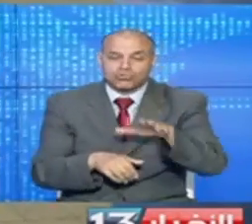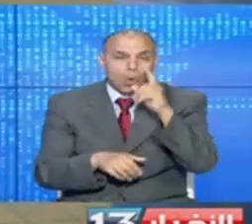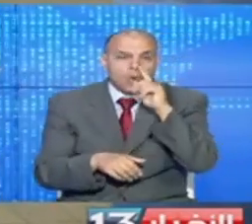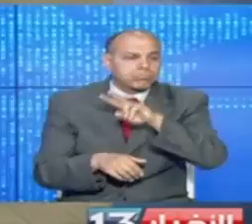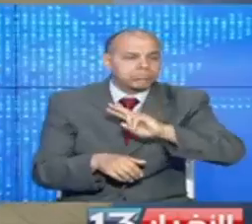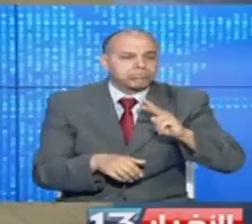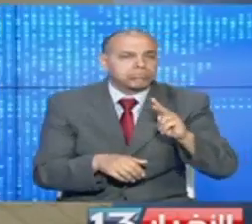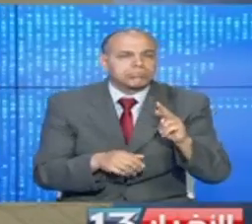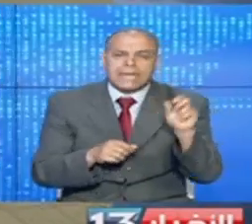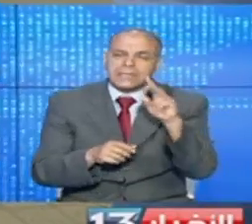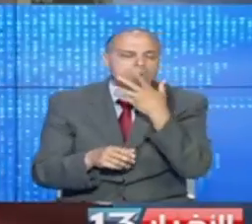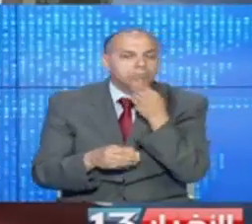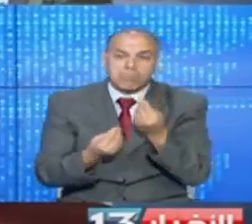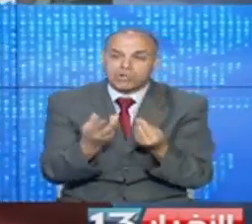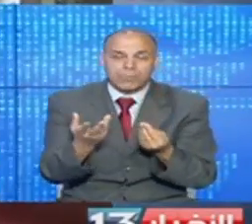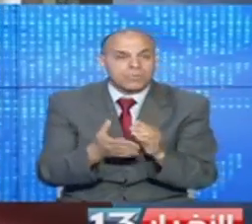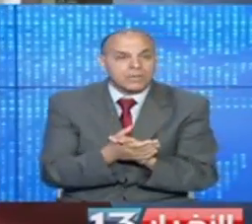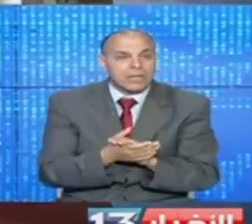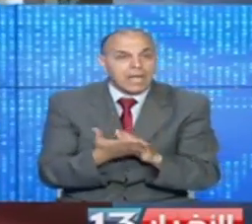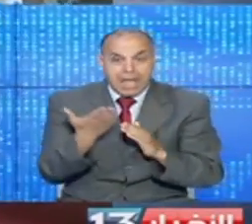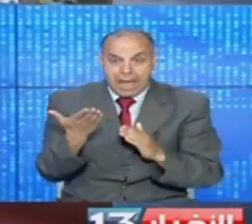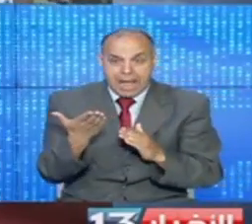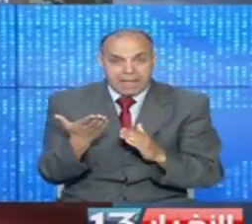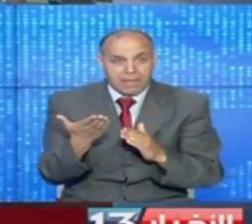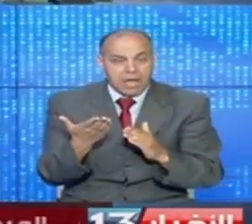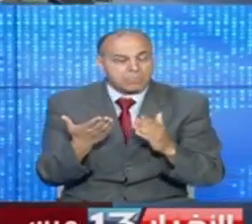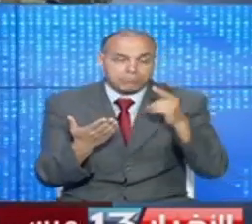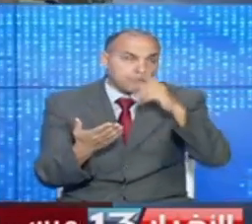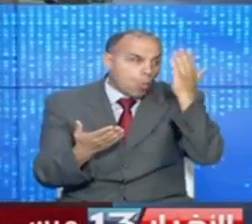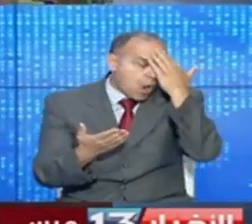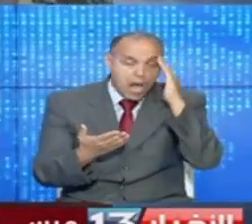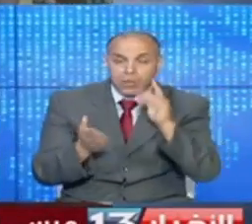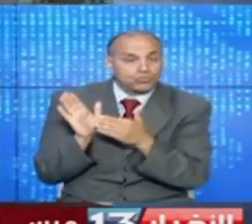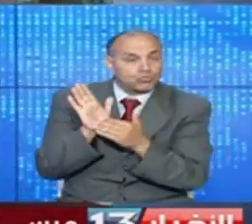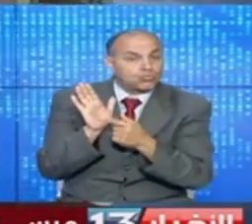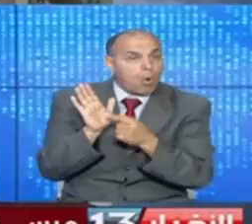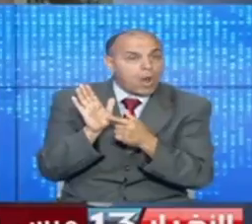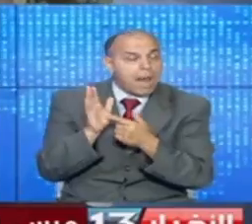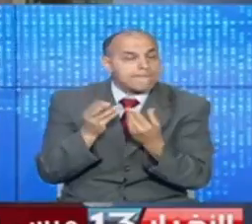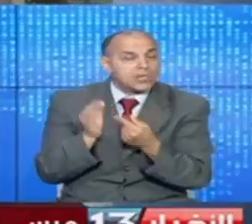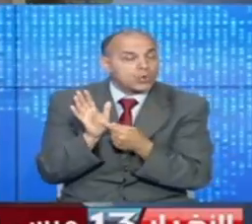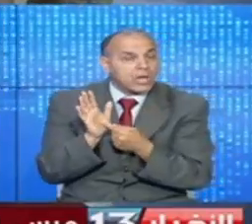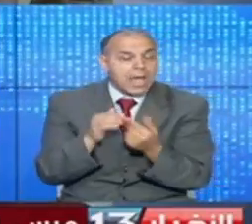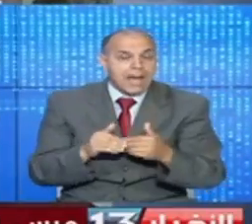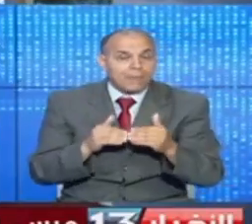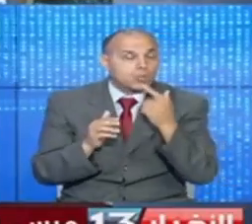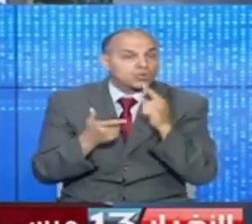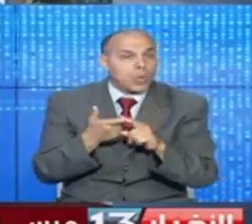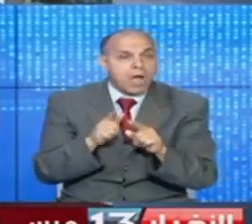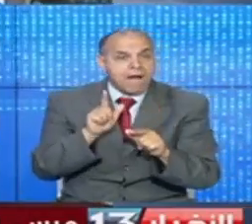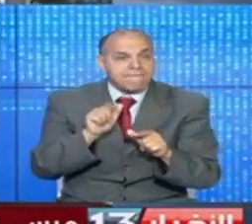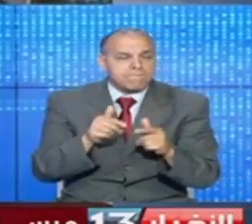تنوع في المنتوج السياحي. وهذه العملية الترويجية الهامة لها أبعاد كبيرة على مستوى